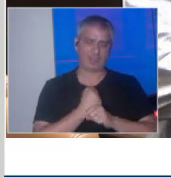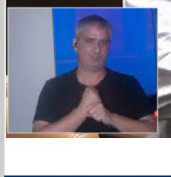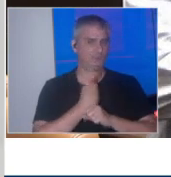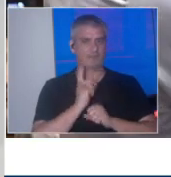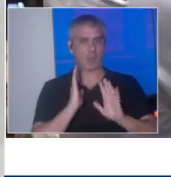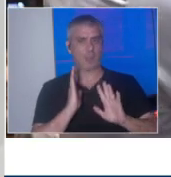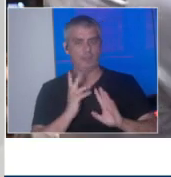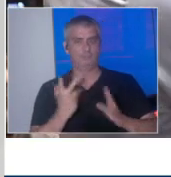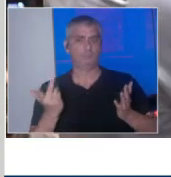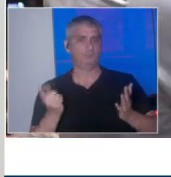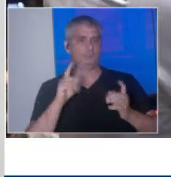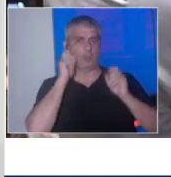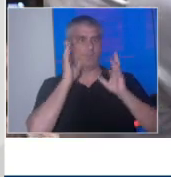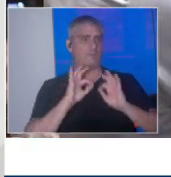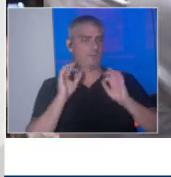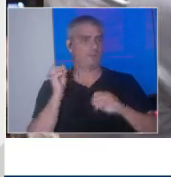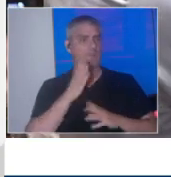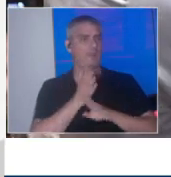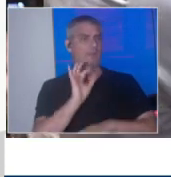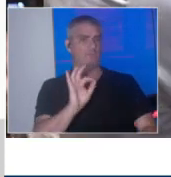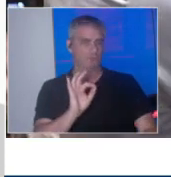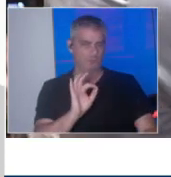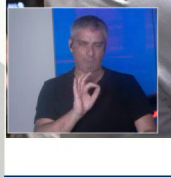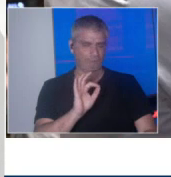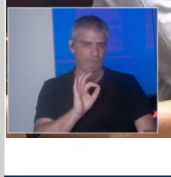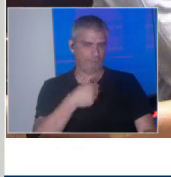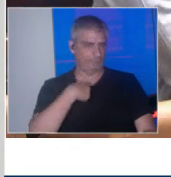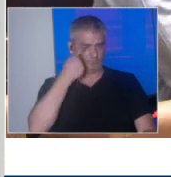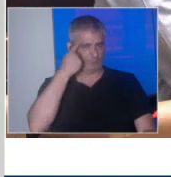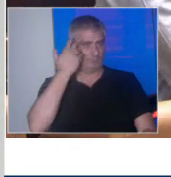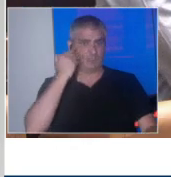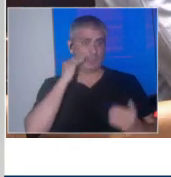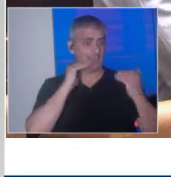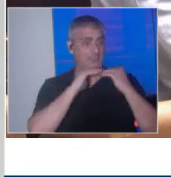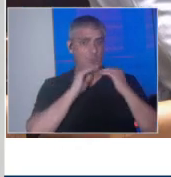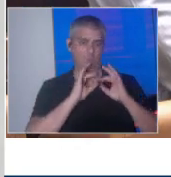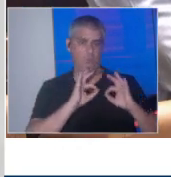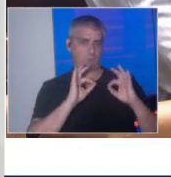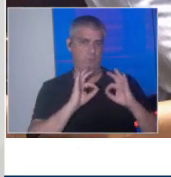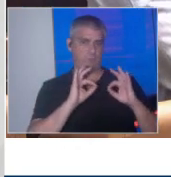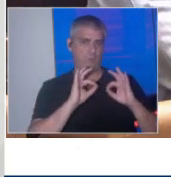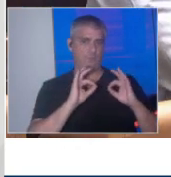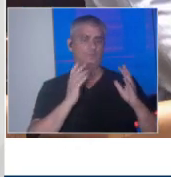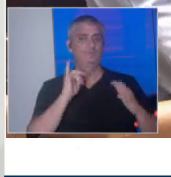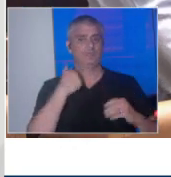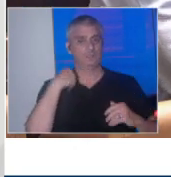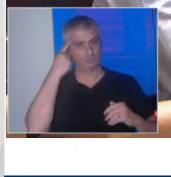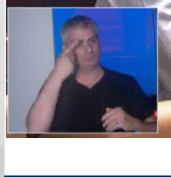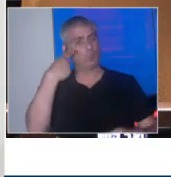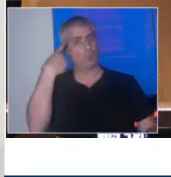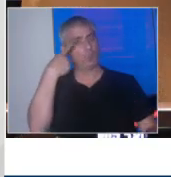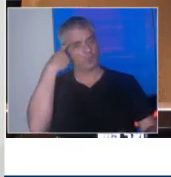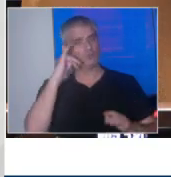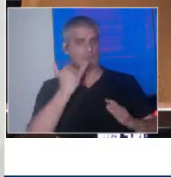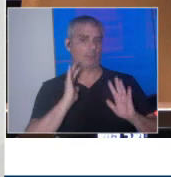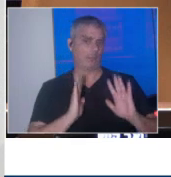אבל לא ככה. זאת אומרת, זה לא מפתיע שזה בא מכיוונו, אני לא חושבת שזה היה מתואם. אני כן חושבת שהוא חושב